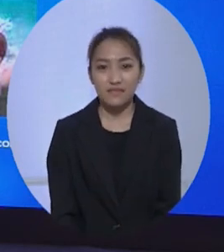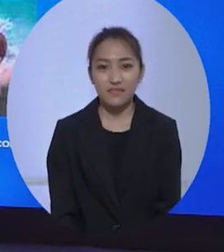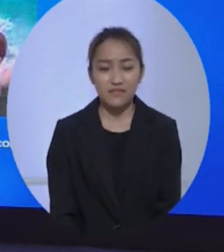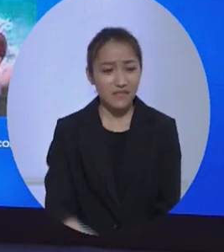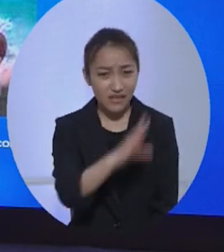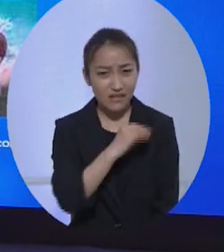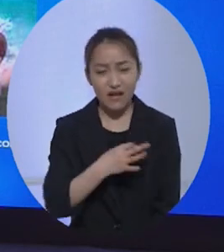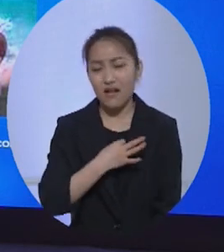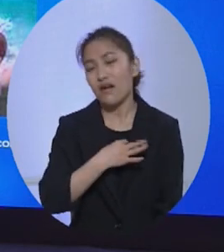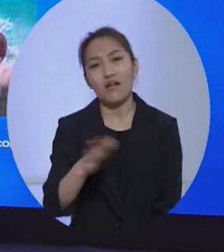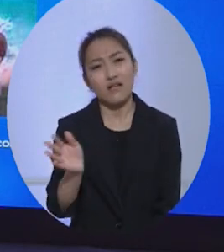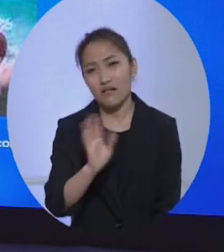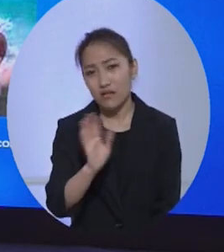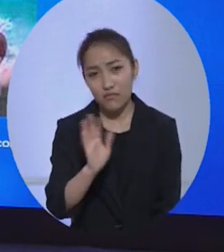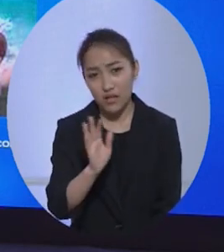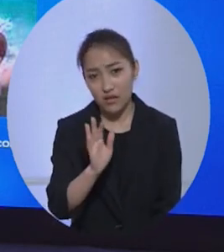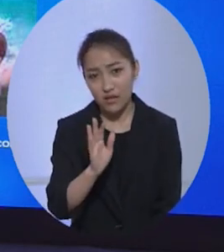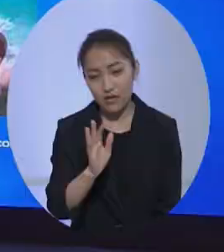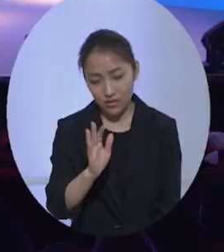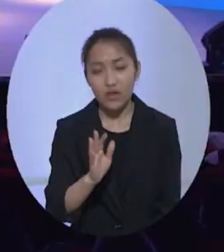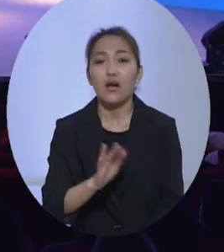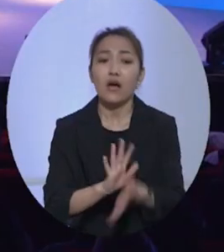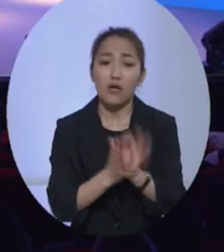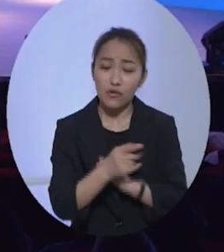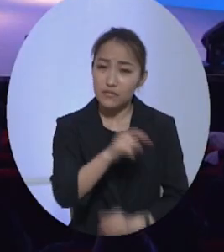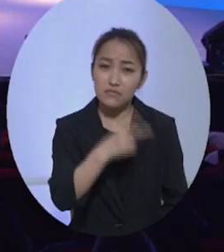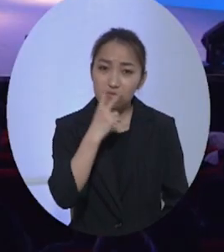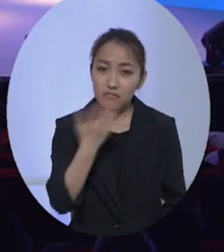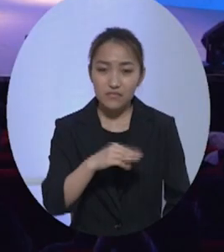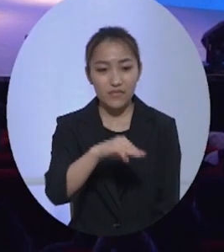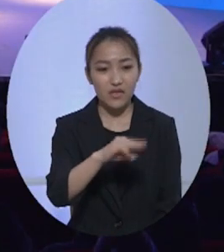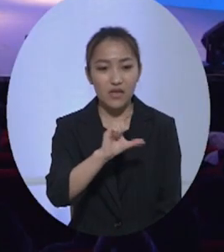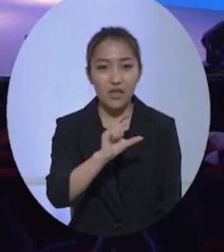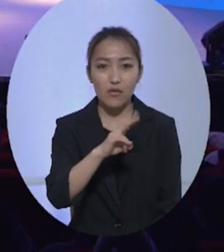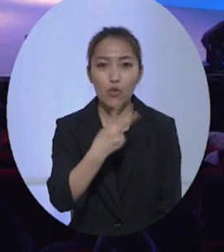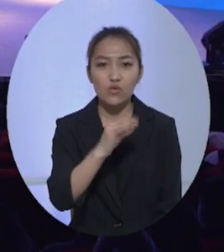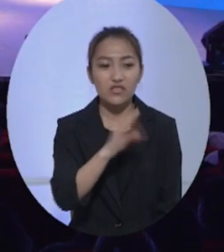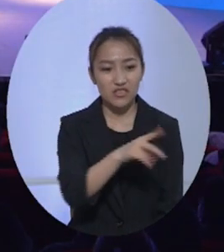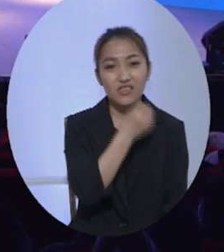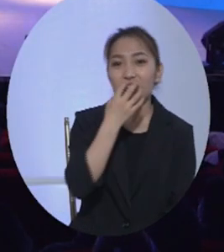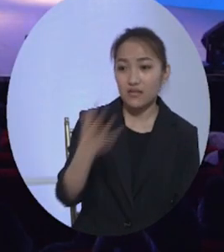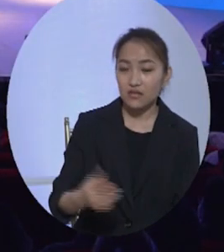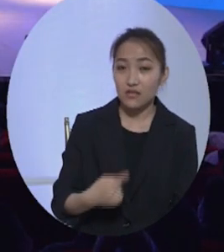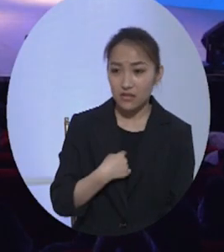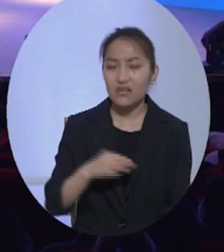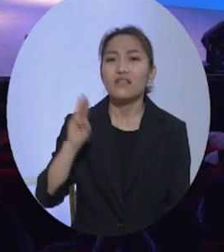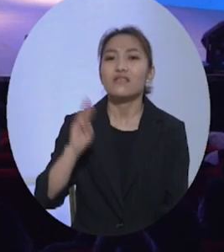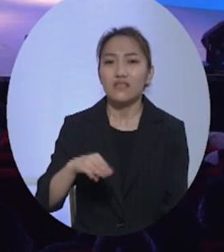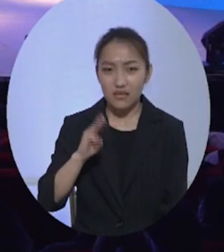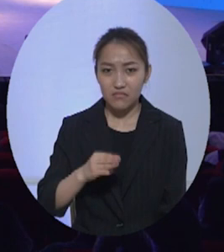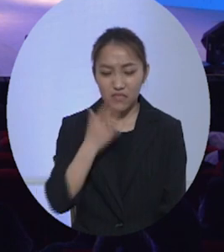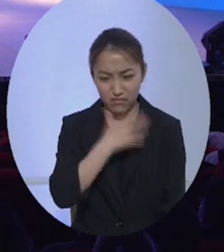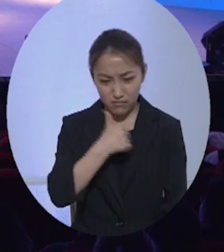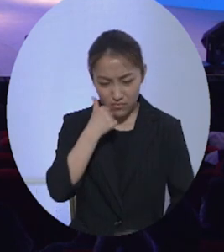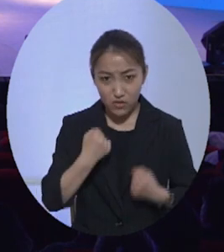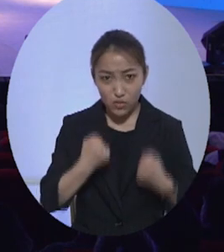Огт хамаагүйсэн. За ингээд бол юу вэ гэхээр бол Тэмүүжин хилдэг шв. Тийм ээ биеийн хүчээр нёгийг дагуулдаг